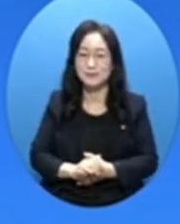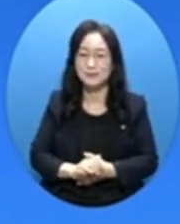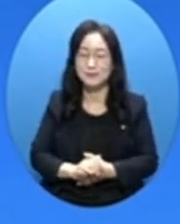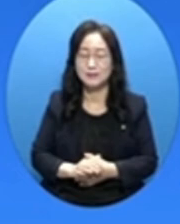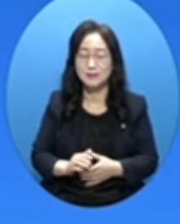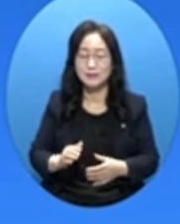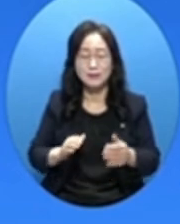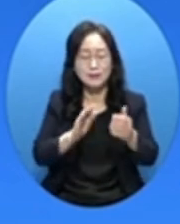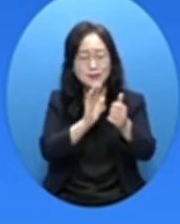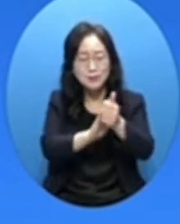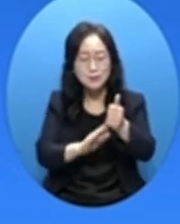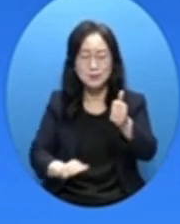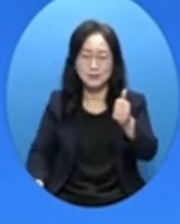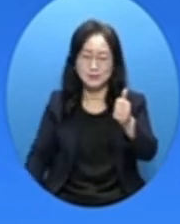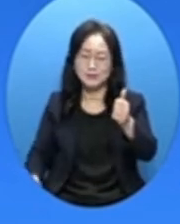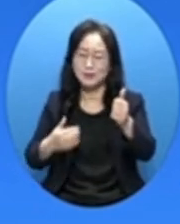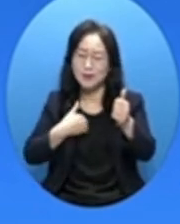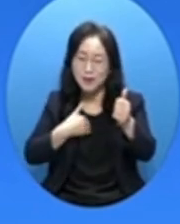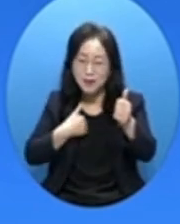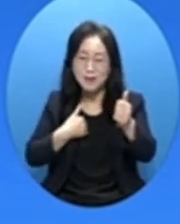목사님, 저는